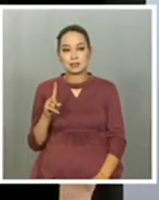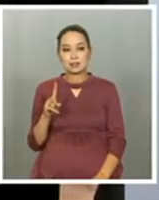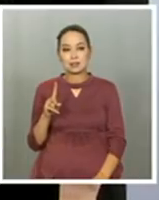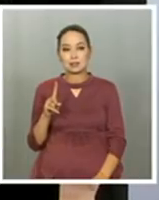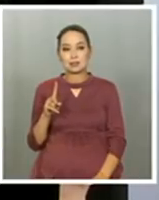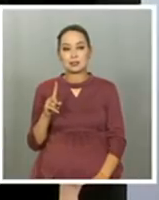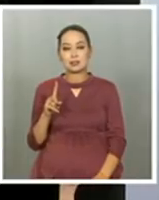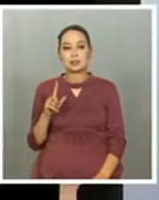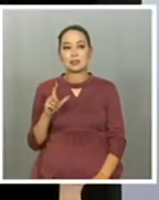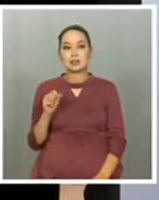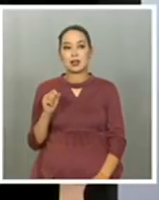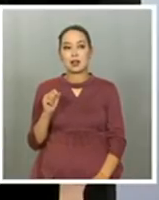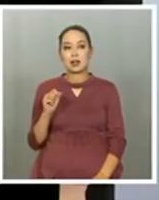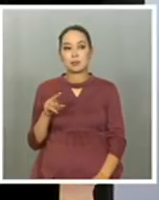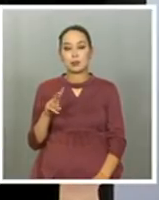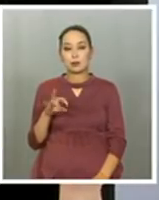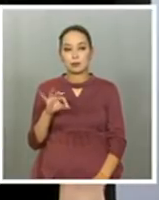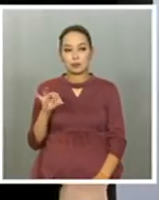гаплоид,